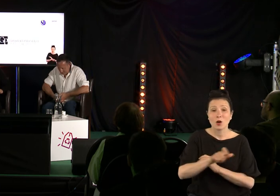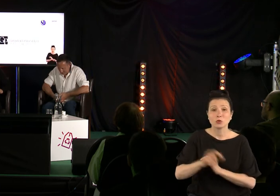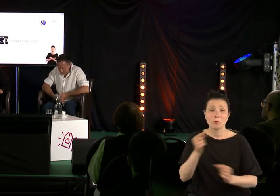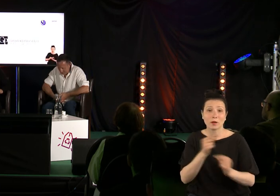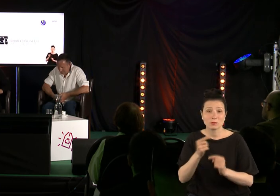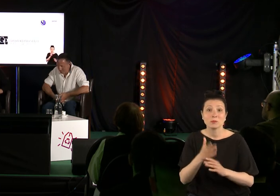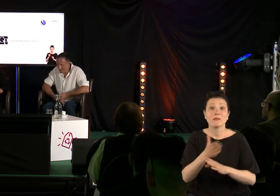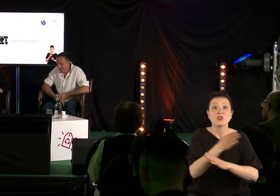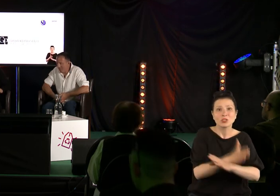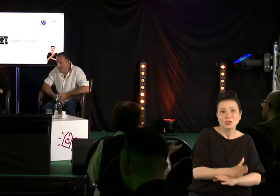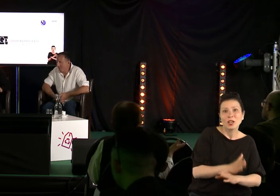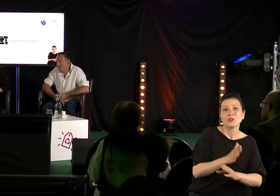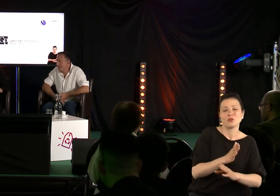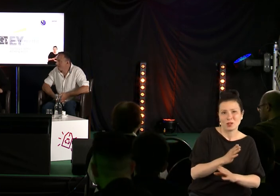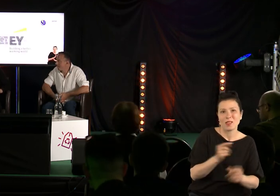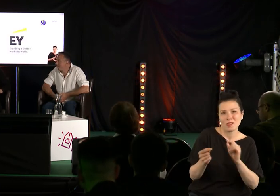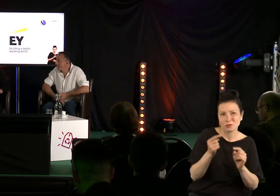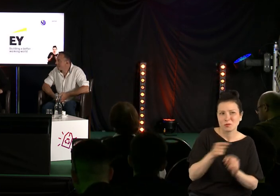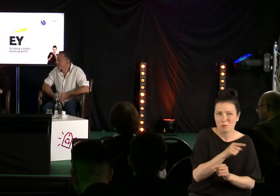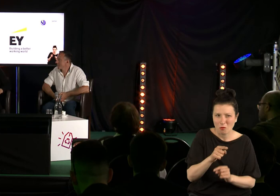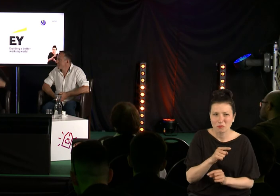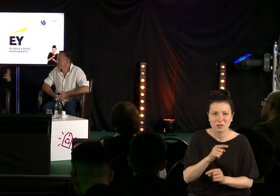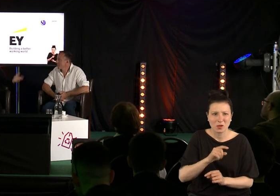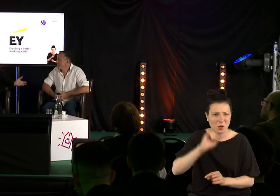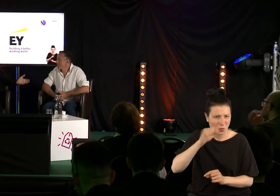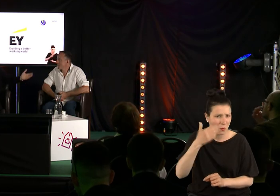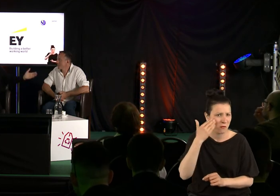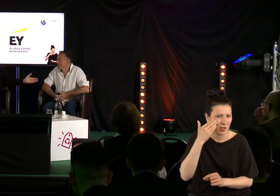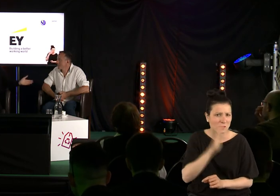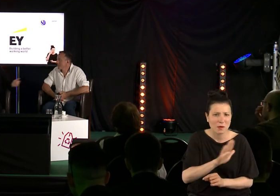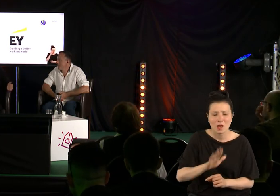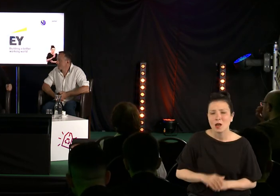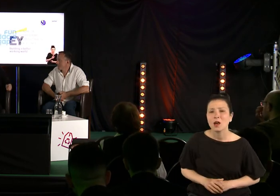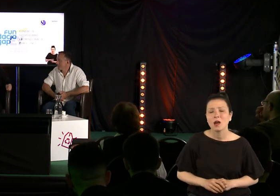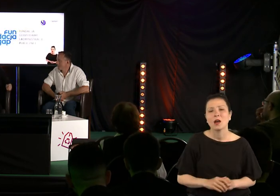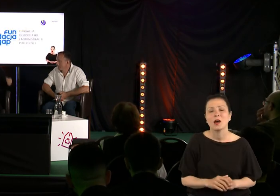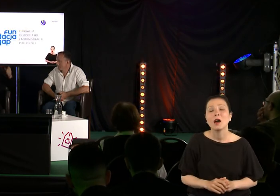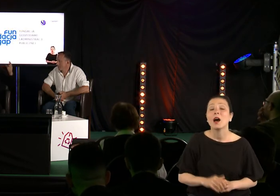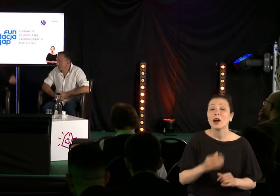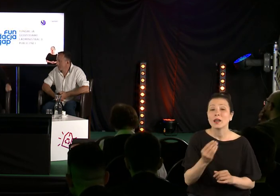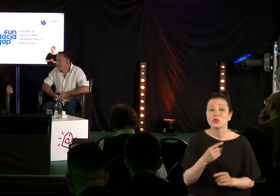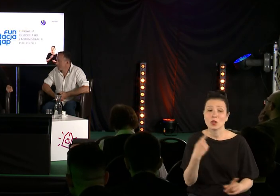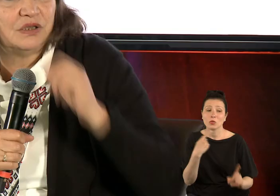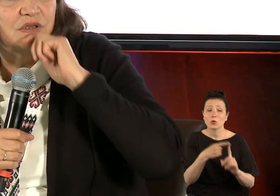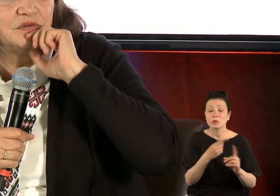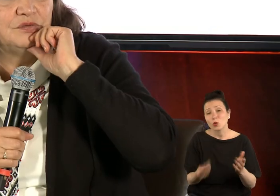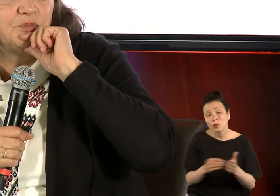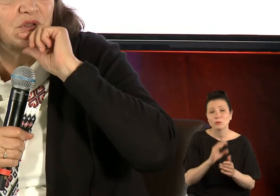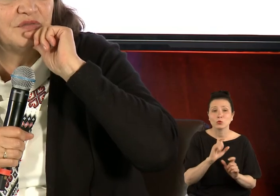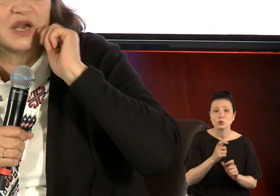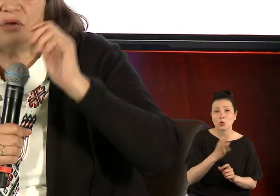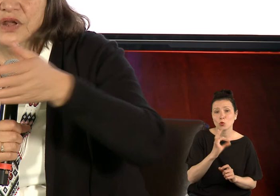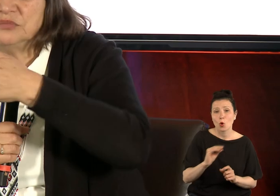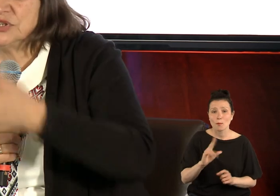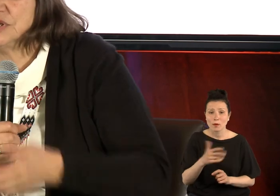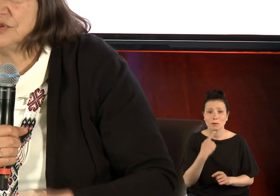poprzedniego panelu, bo oni są większymi znawcami w tej materii. Ja tylko dodam a propos tego, co pan Tomek powiedział, że w Bonie